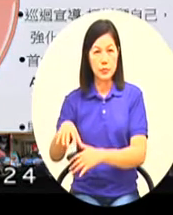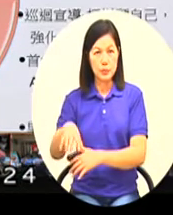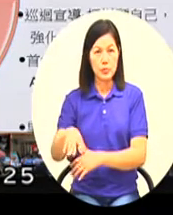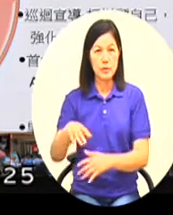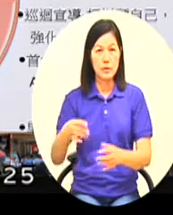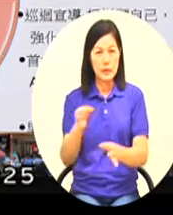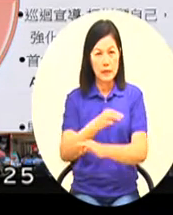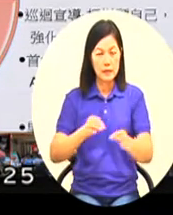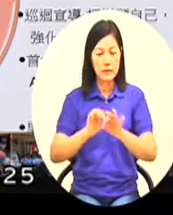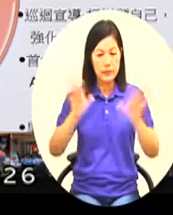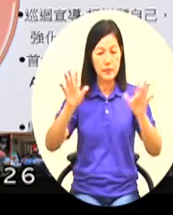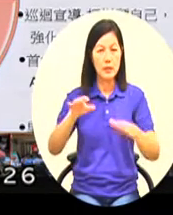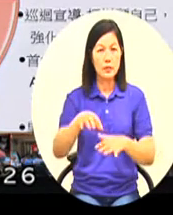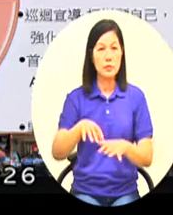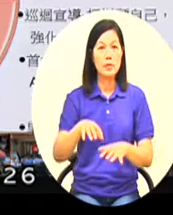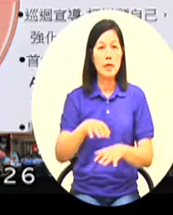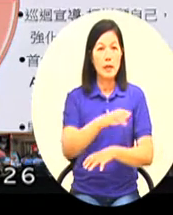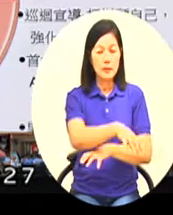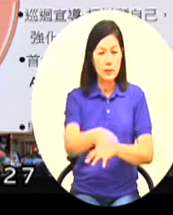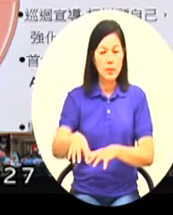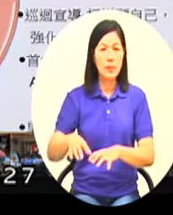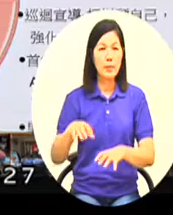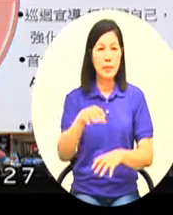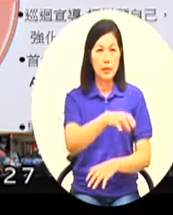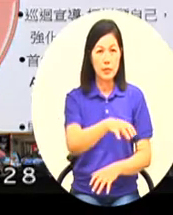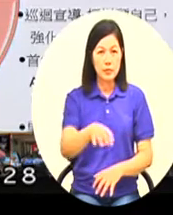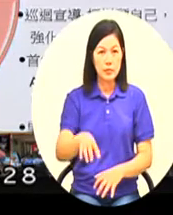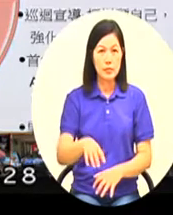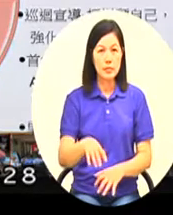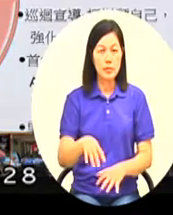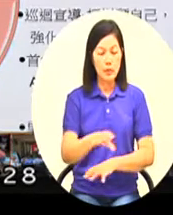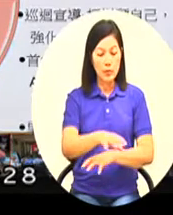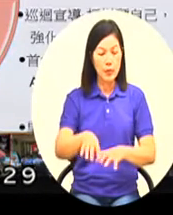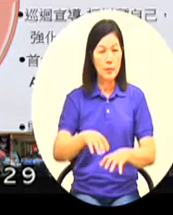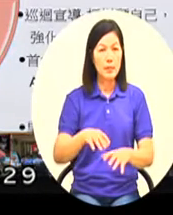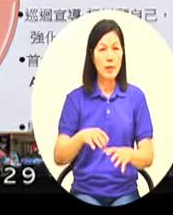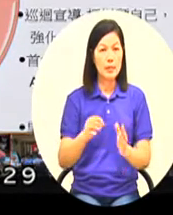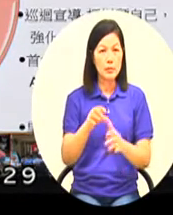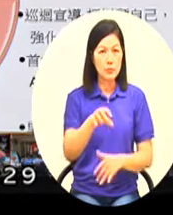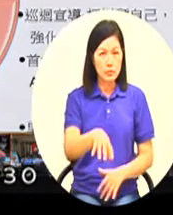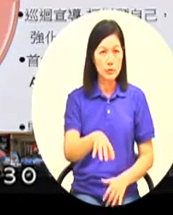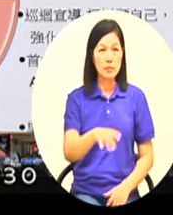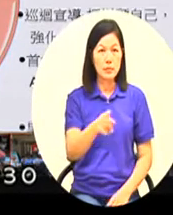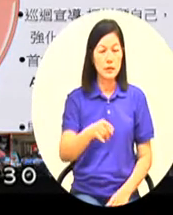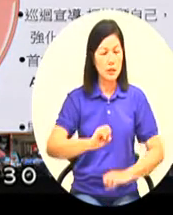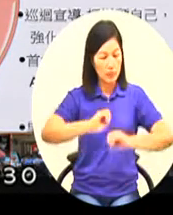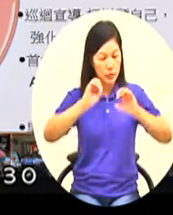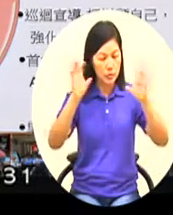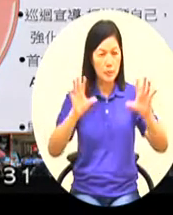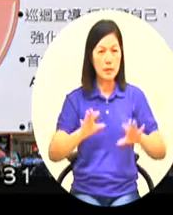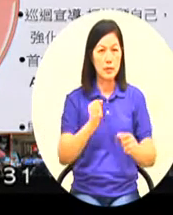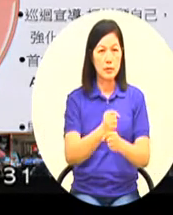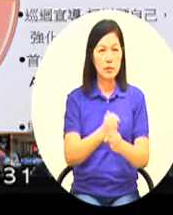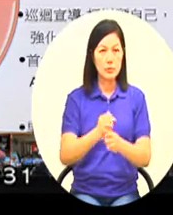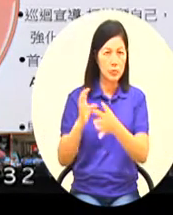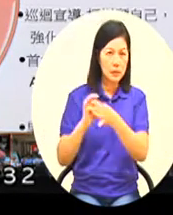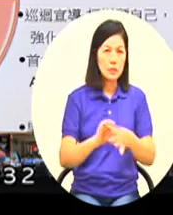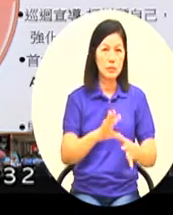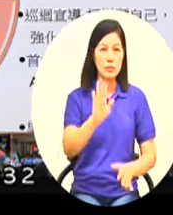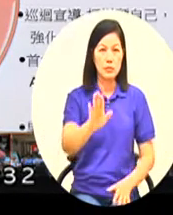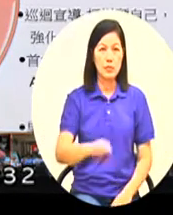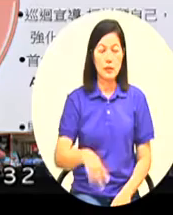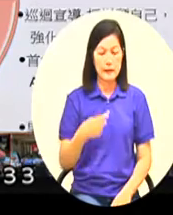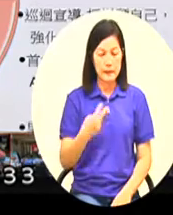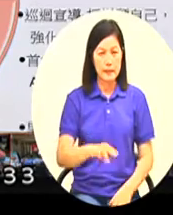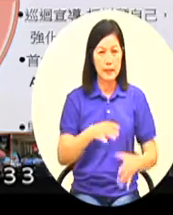的环保局等，我们就全面在社区里面进行相关的一个宣导工作，并且我们也设立我